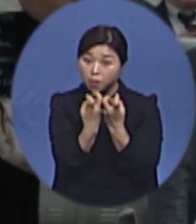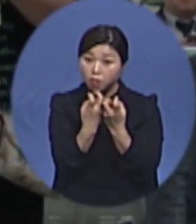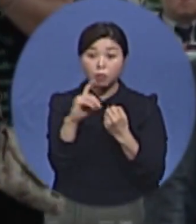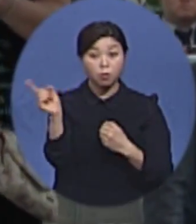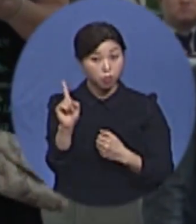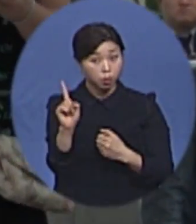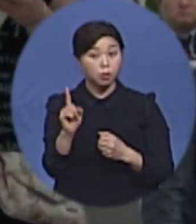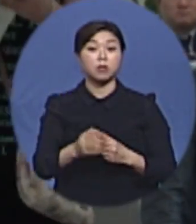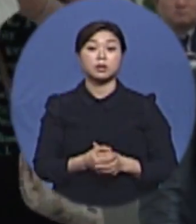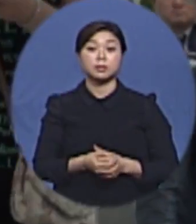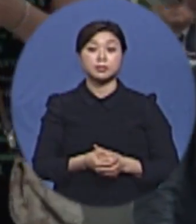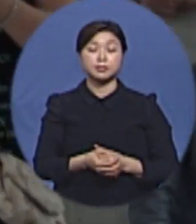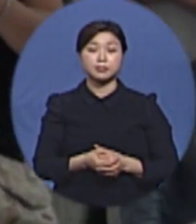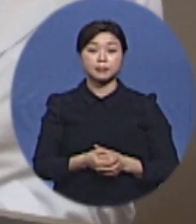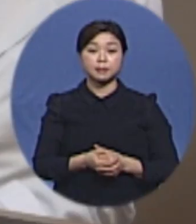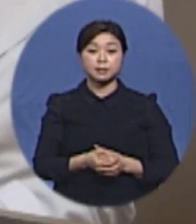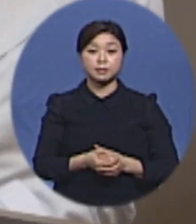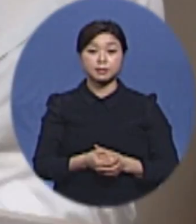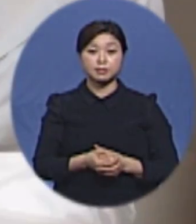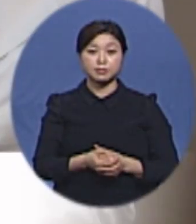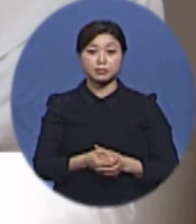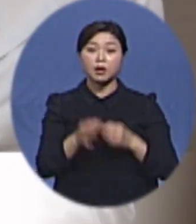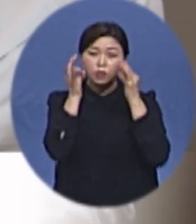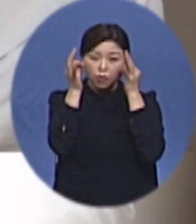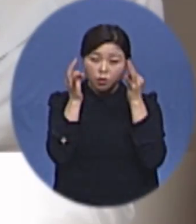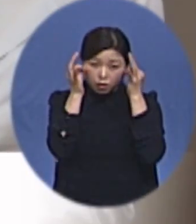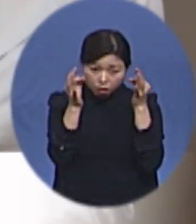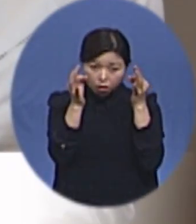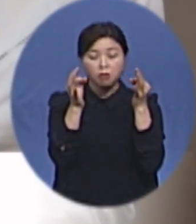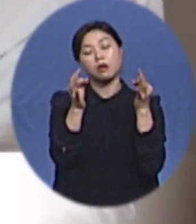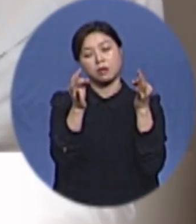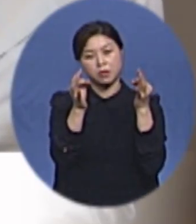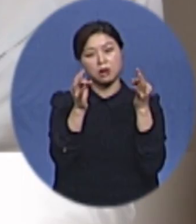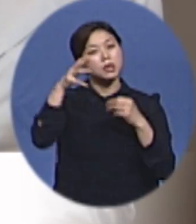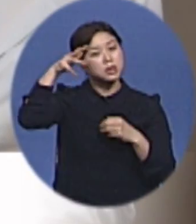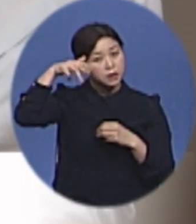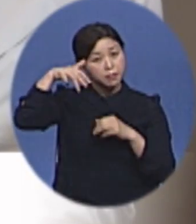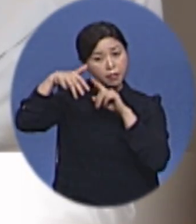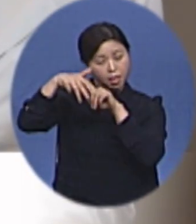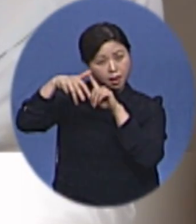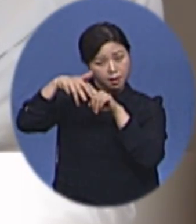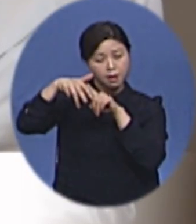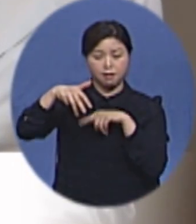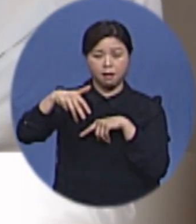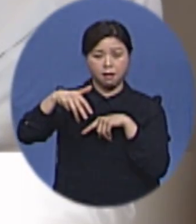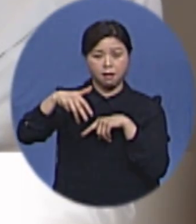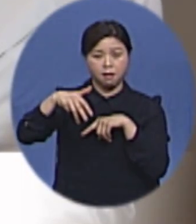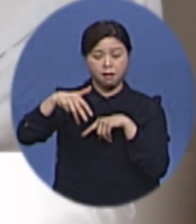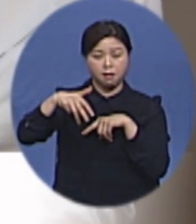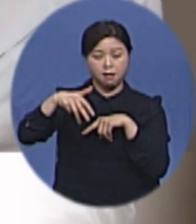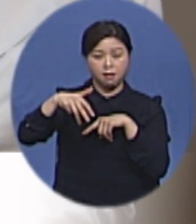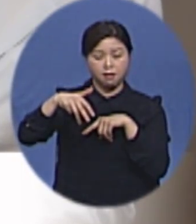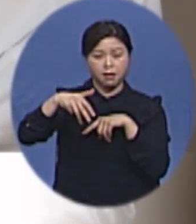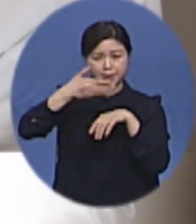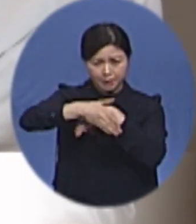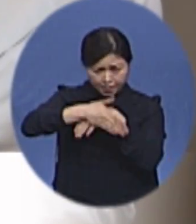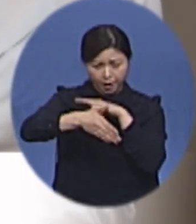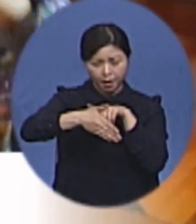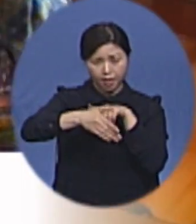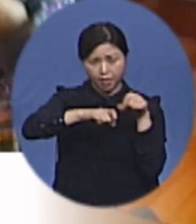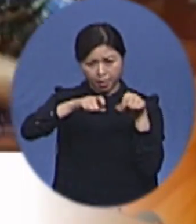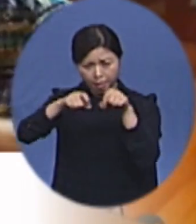어떤 것들이 있을까요? 노력을 하면은 치매가 늦게 올 뿐만 아니라 치매 기간을 짧게